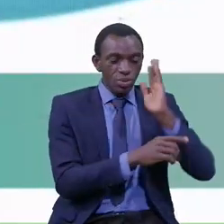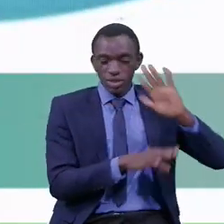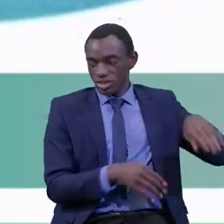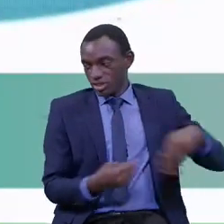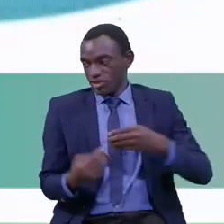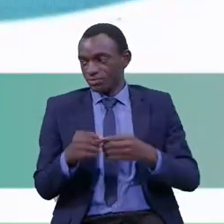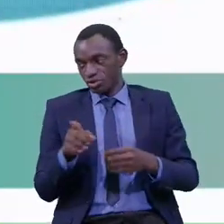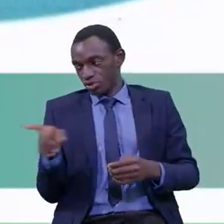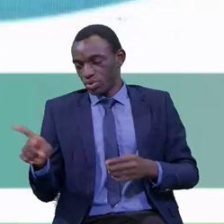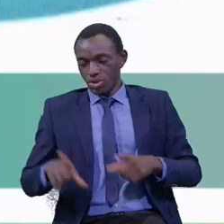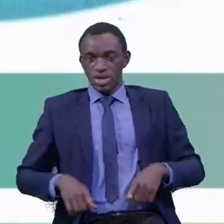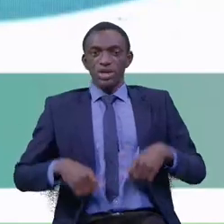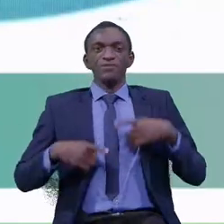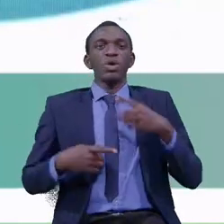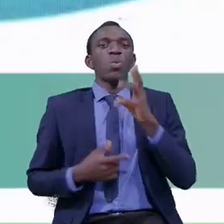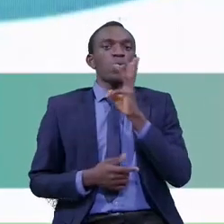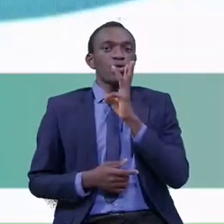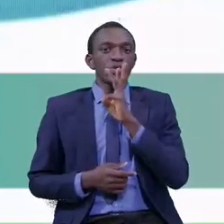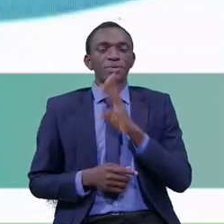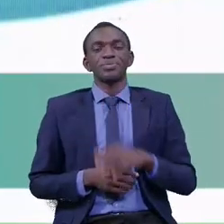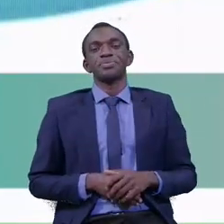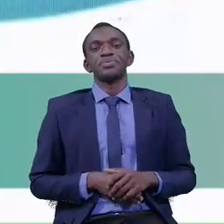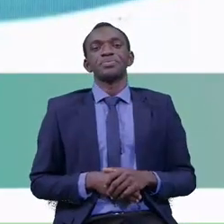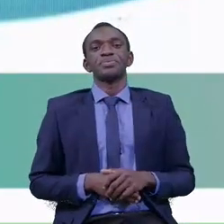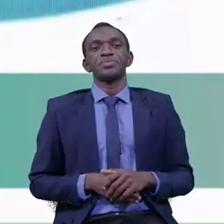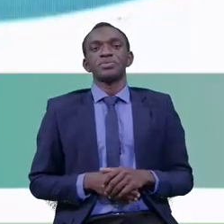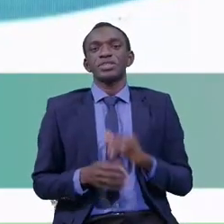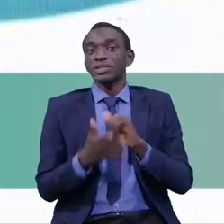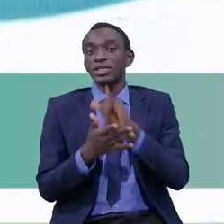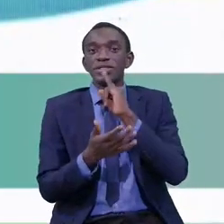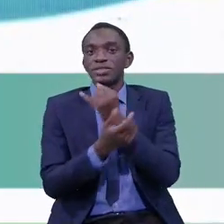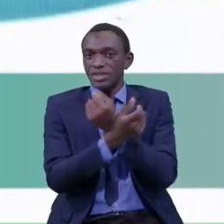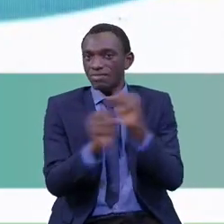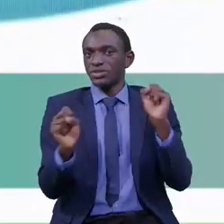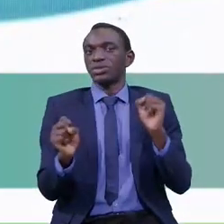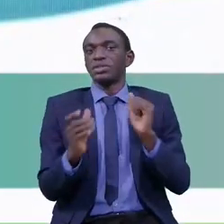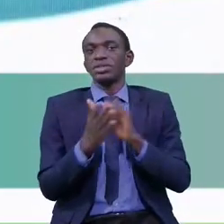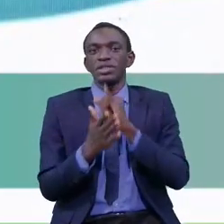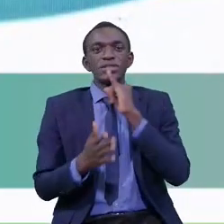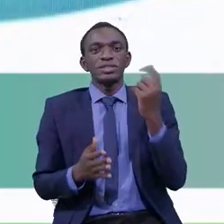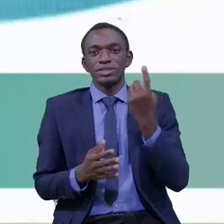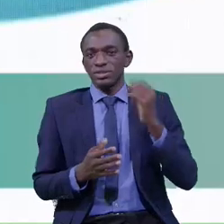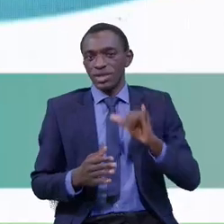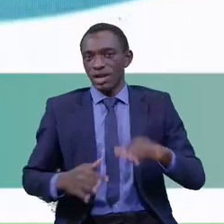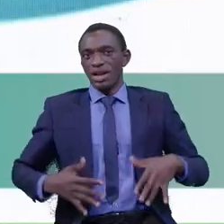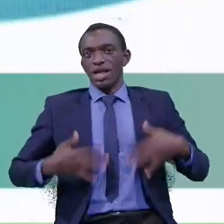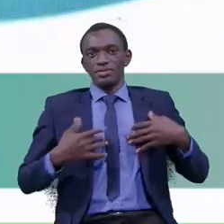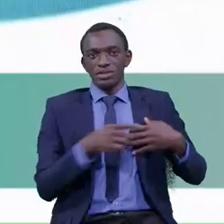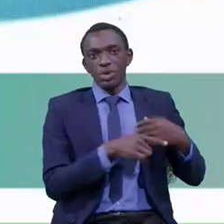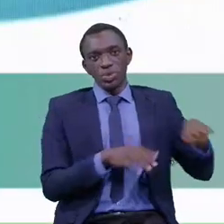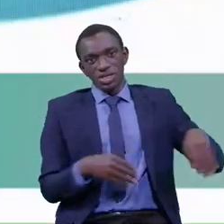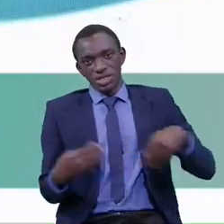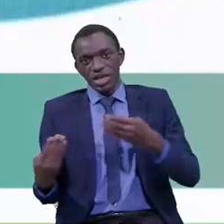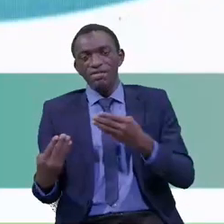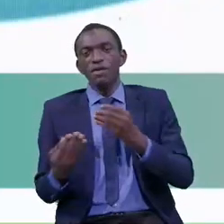donné l'eau vive. Ça, c'est le salut, la vie éternelle. Ça, c'est le pardon.